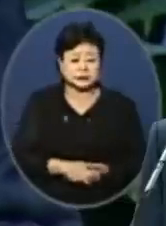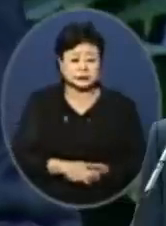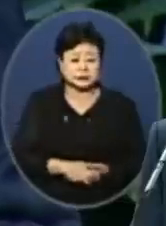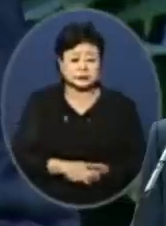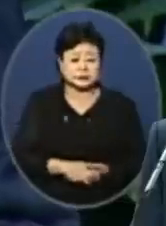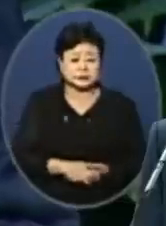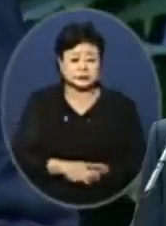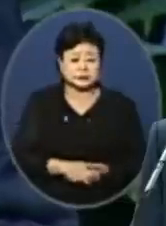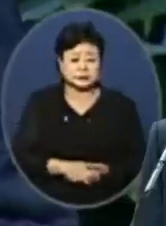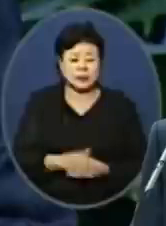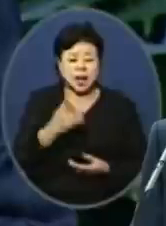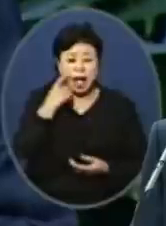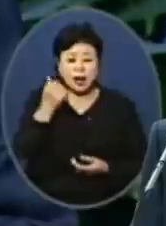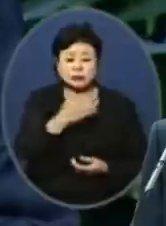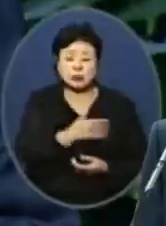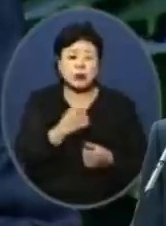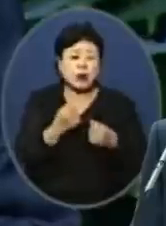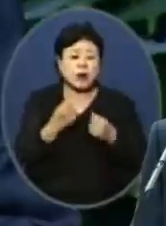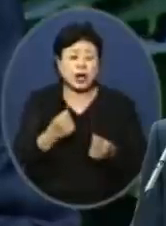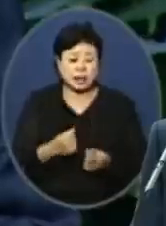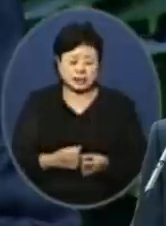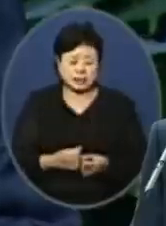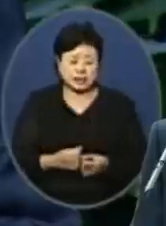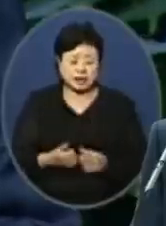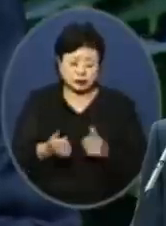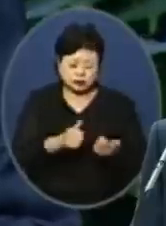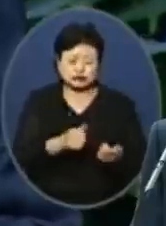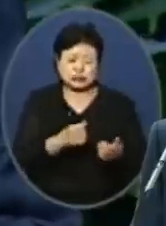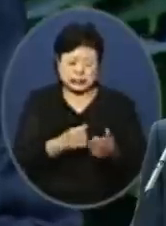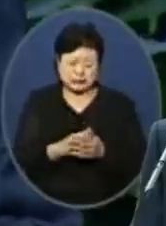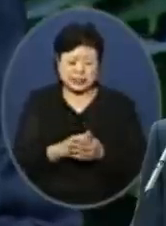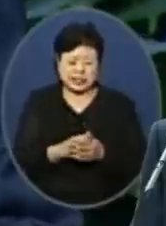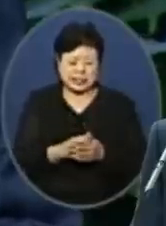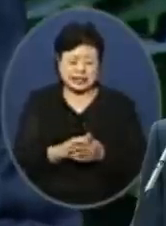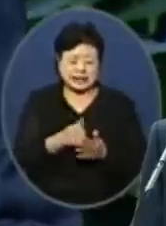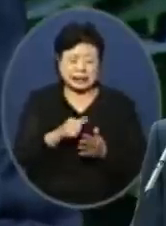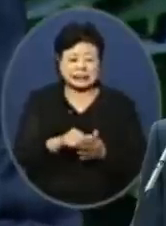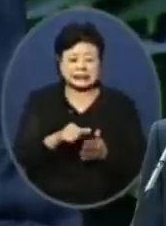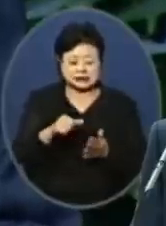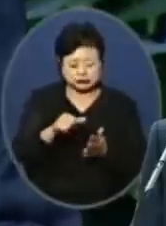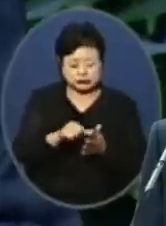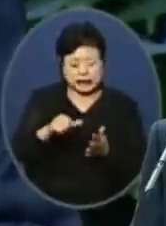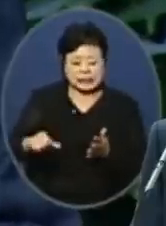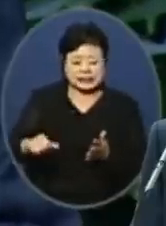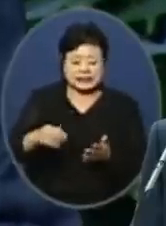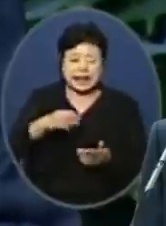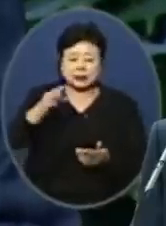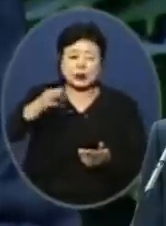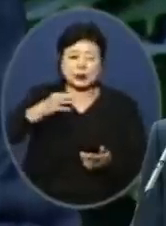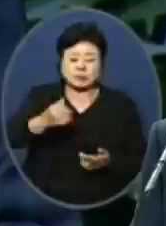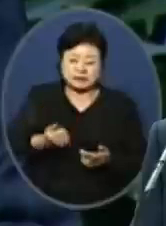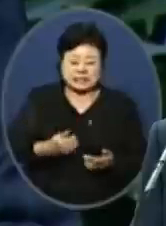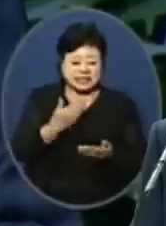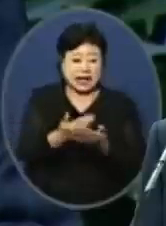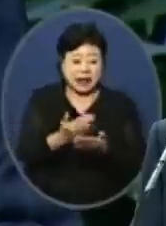아직도 청청한 아버지를 보고 곧 세상 뜰 것이니 재산을 나누어 달라고 강청을 했습니다.